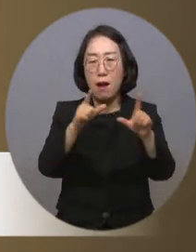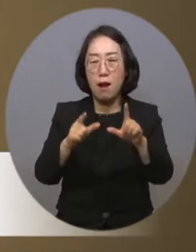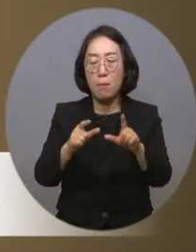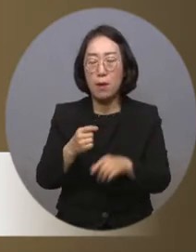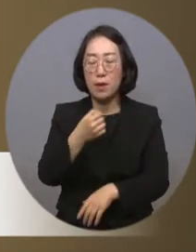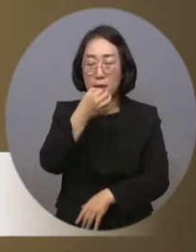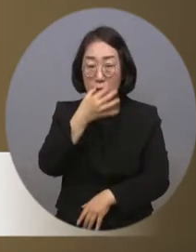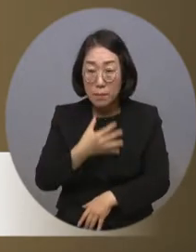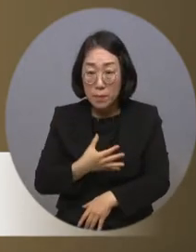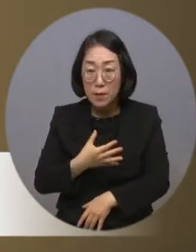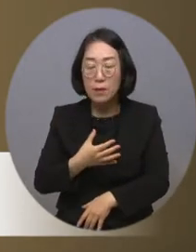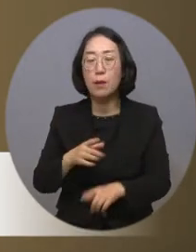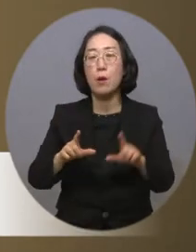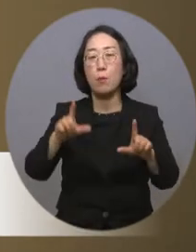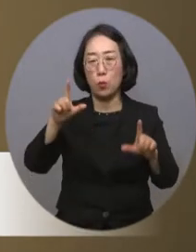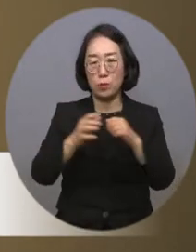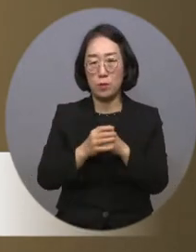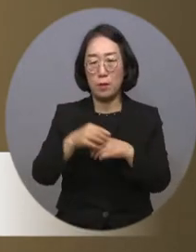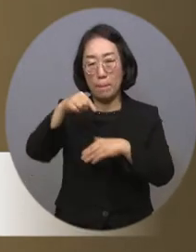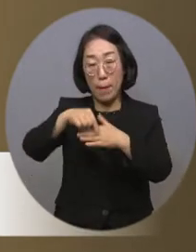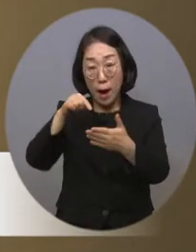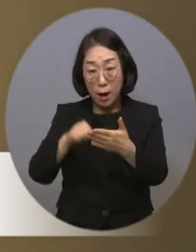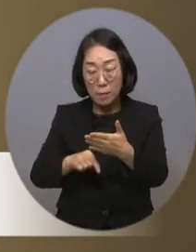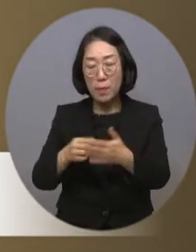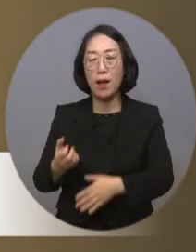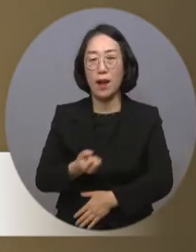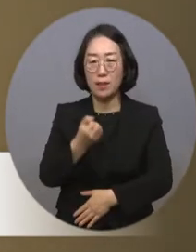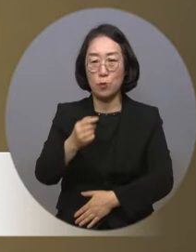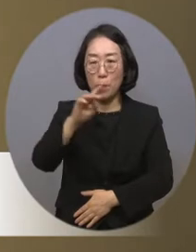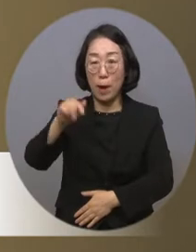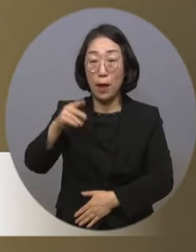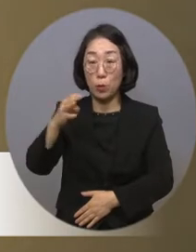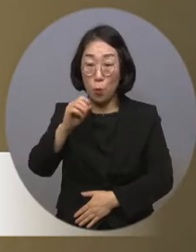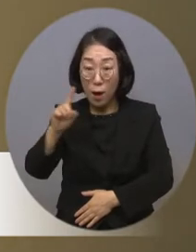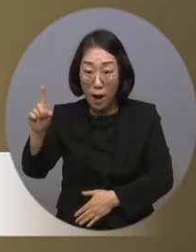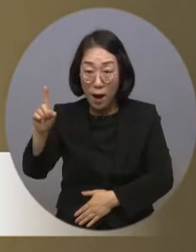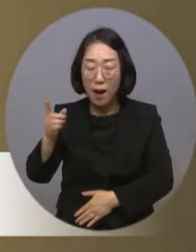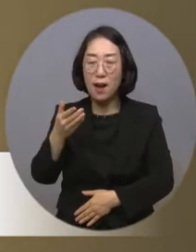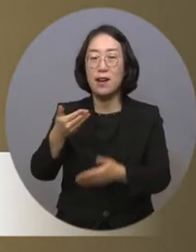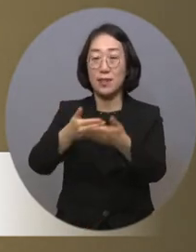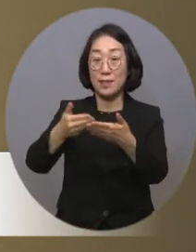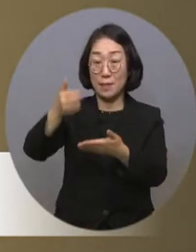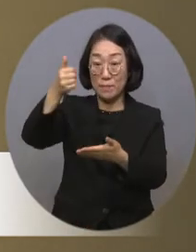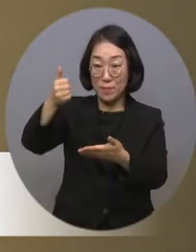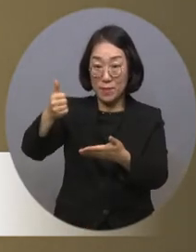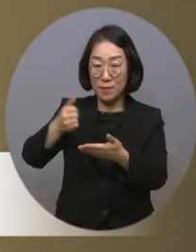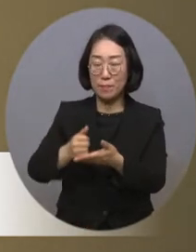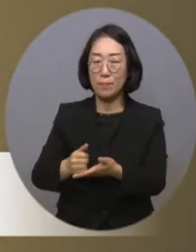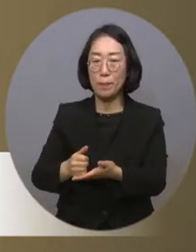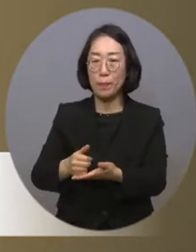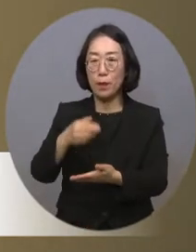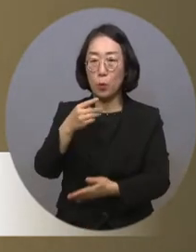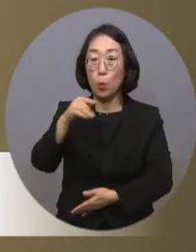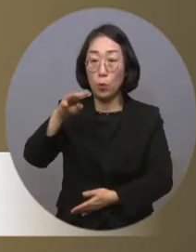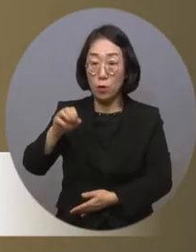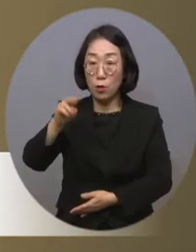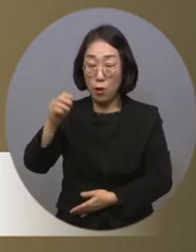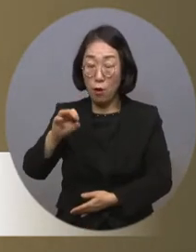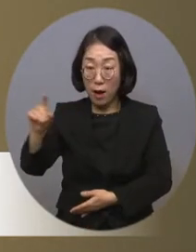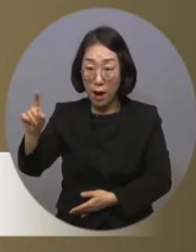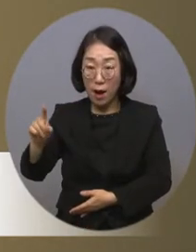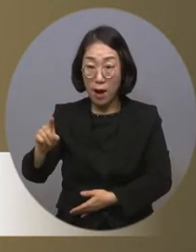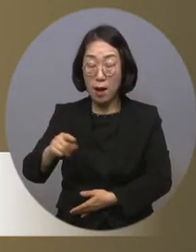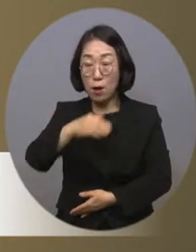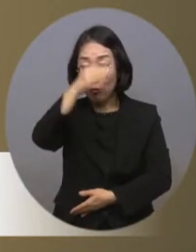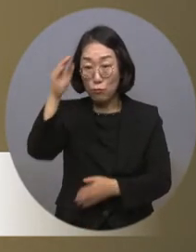늘 마음속에 품고 작품활동하시는 박동화 작가님의 초대전 도성연과 진심으로